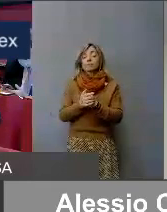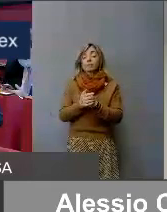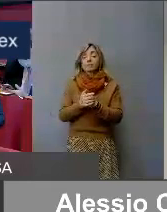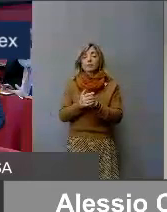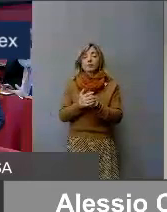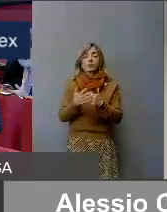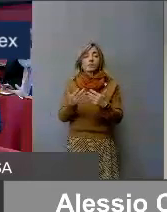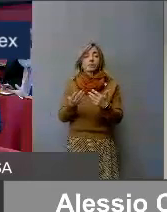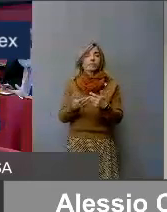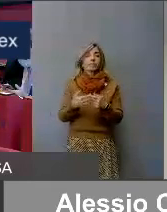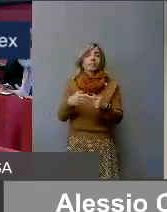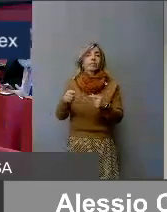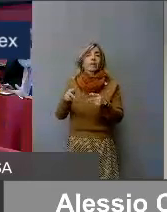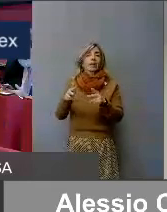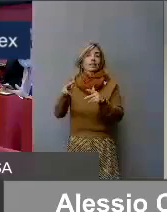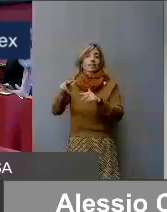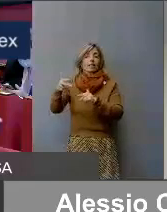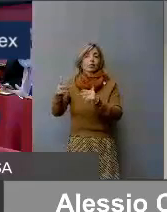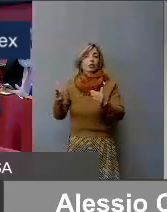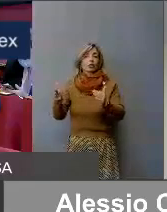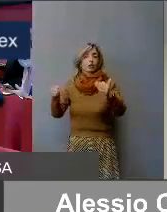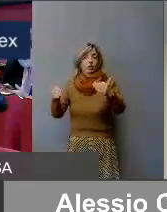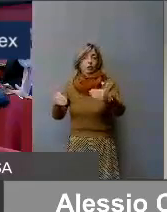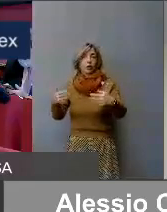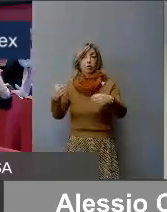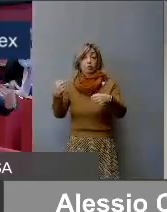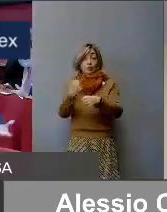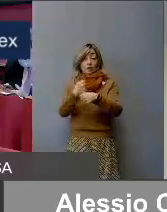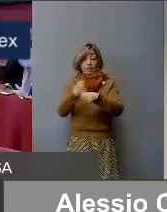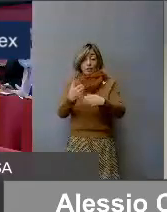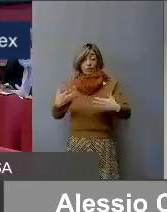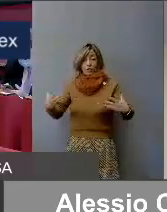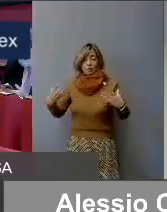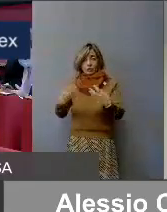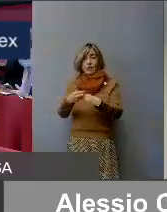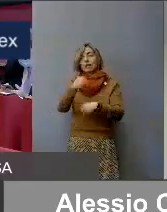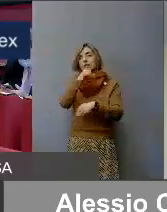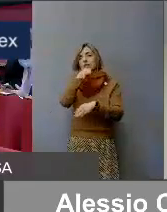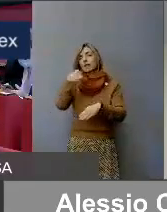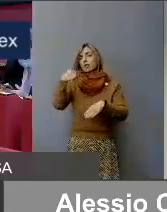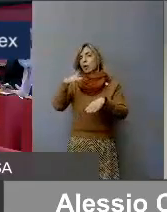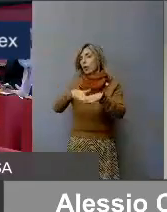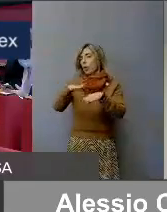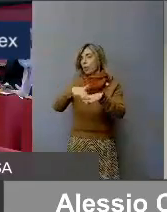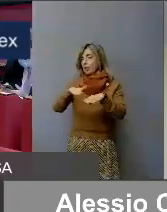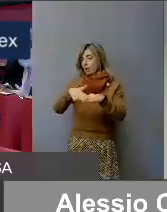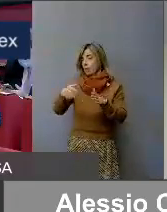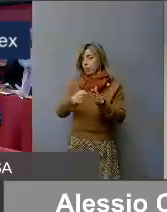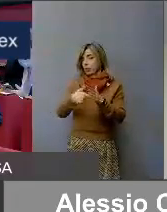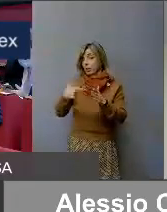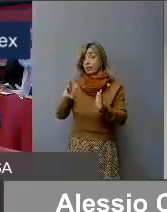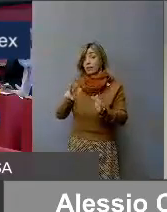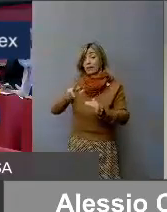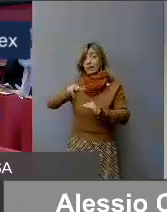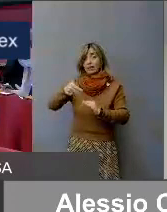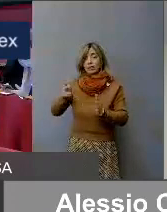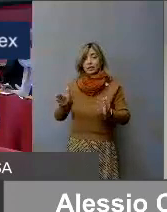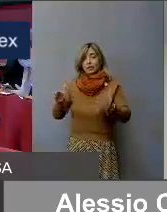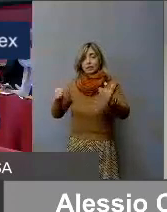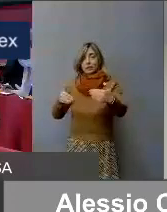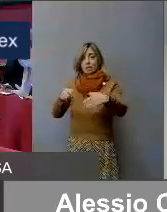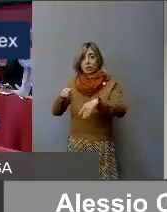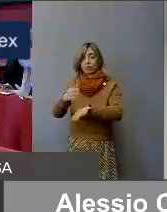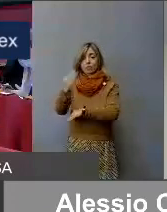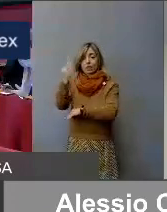che lavorare col terzo settore mette insieme una serie di competenze di storie importanti per la nostra città però il terzo settore è comunque un soggetto